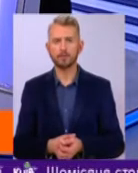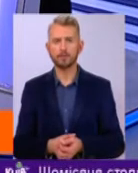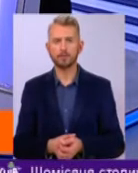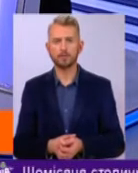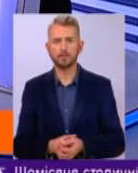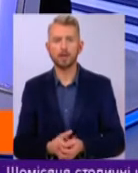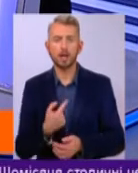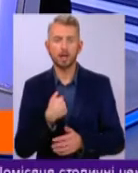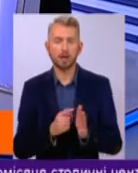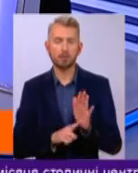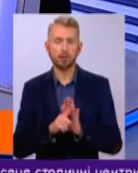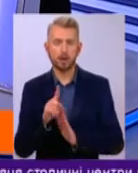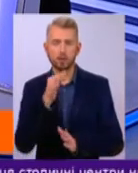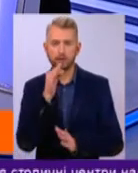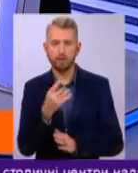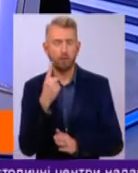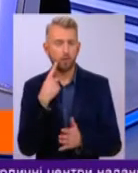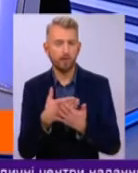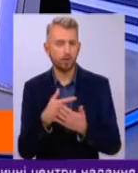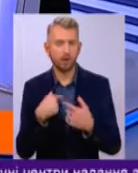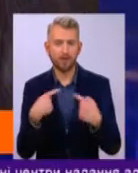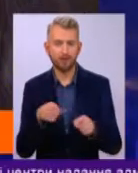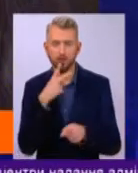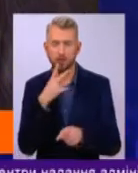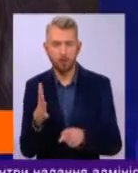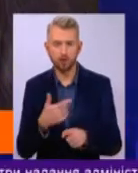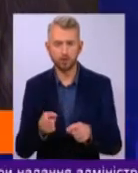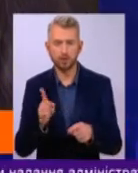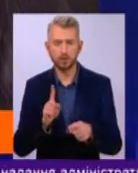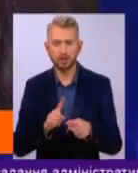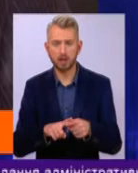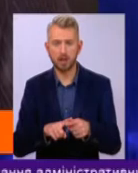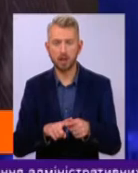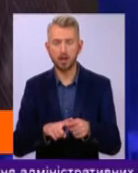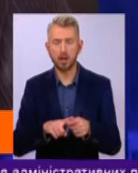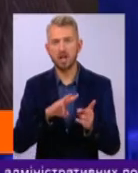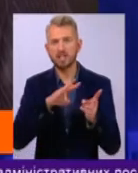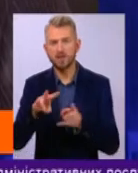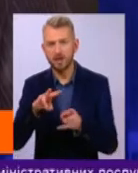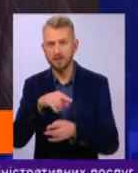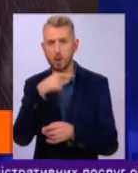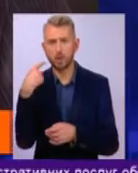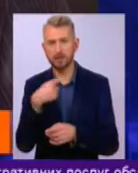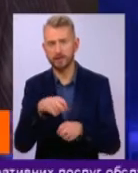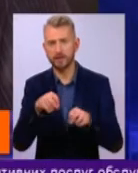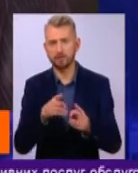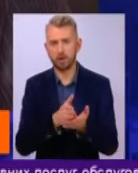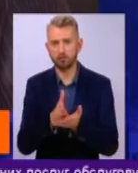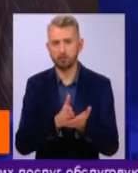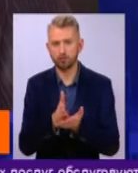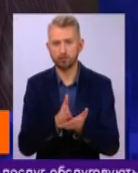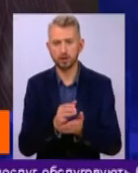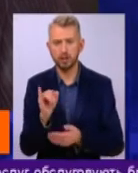Я спочатку назвав одну версію, я інших не бачу, просто це диверсія російських спецслужб,